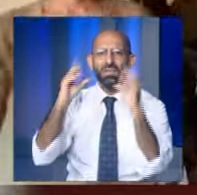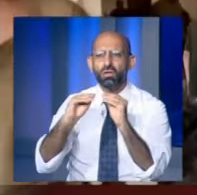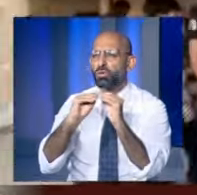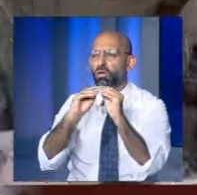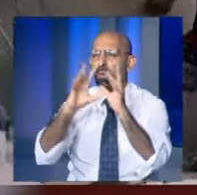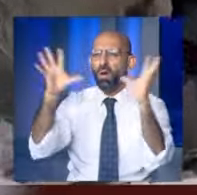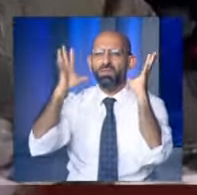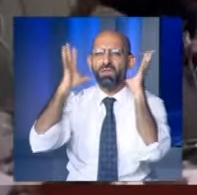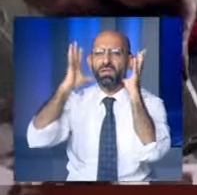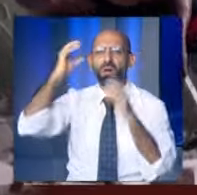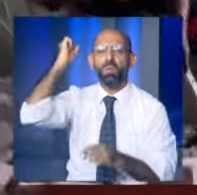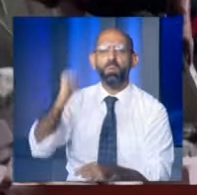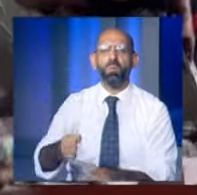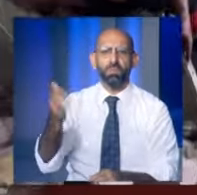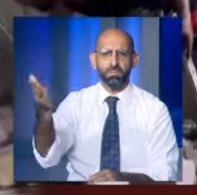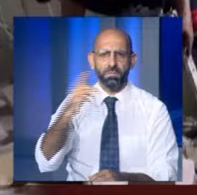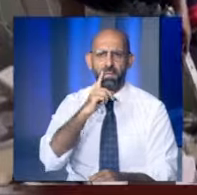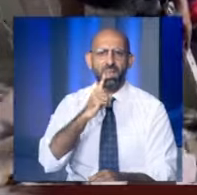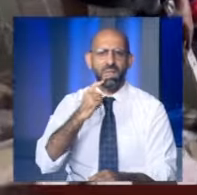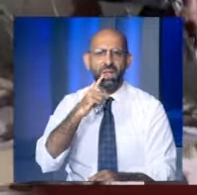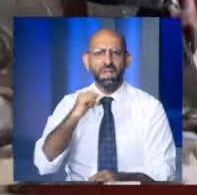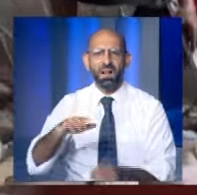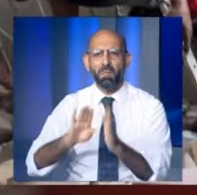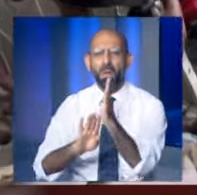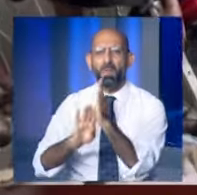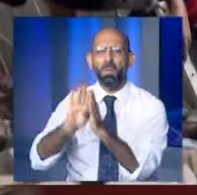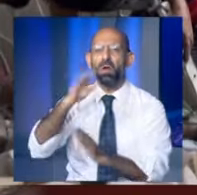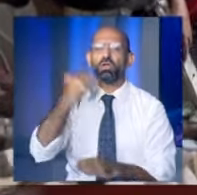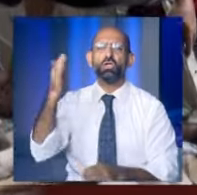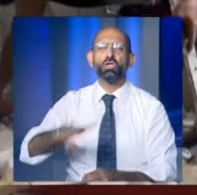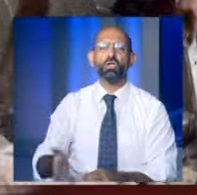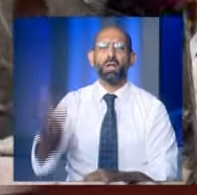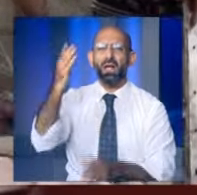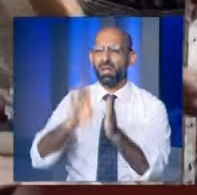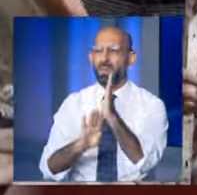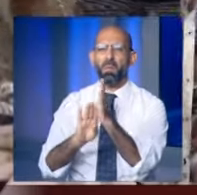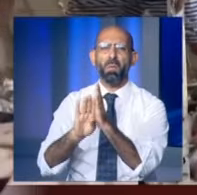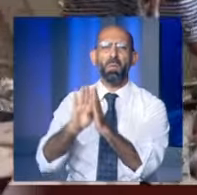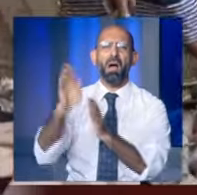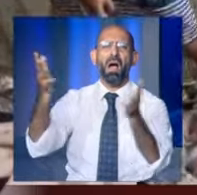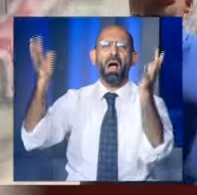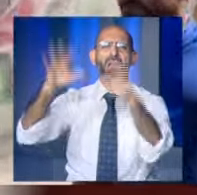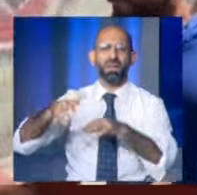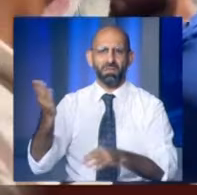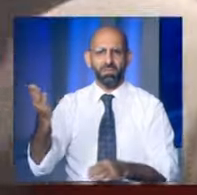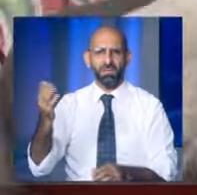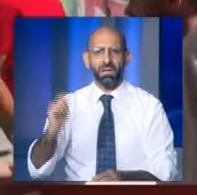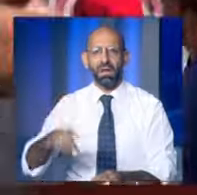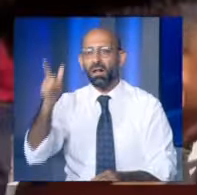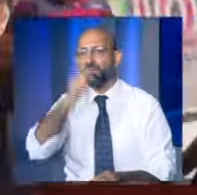بشكل مباشر خلال تأديتهم صلاة الفجر، مما رفع أعداد الشهداء بشكل